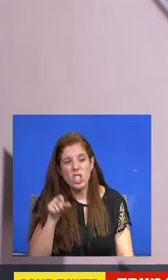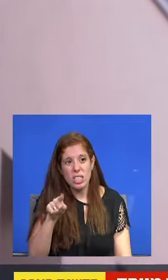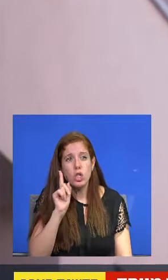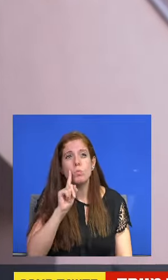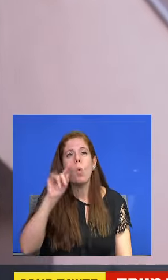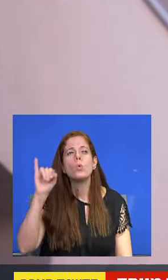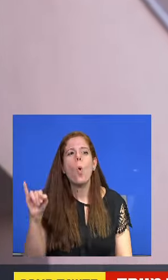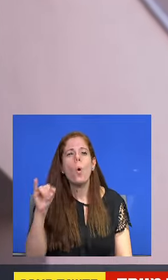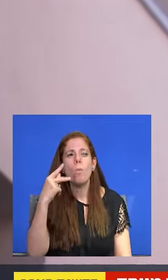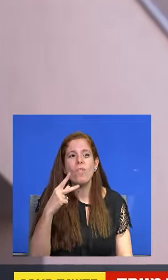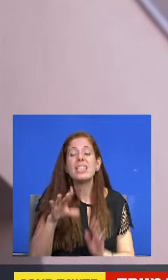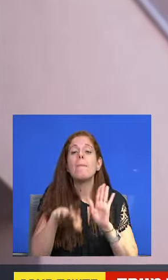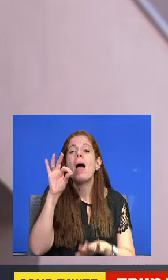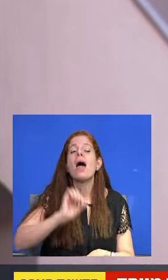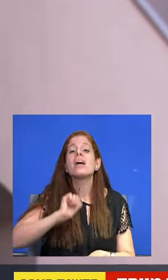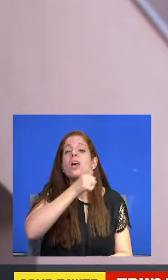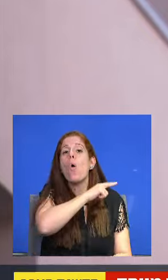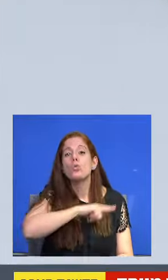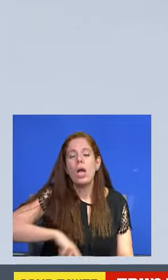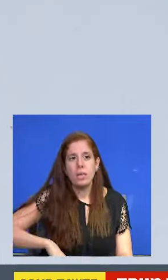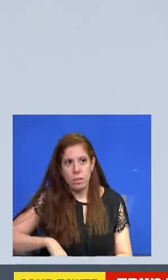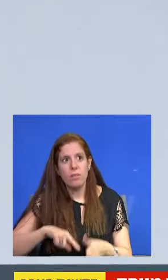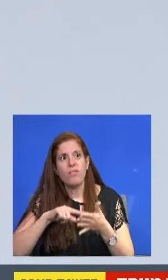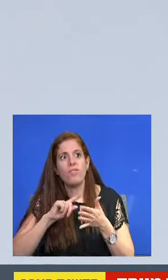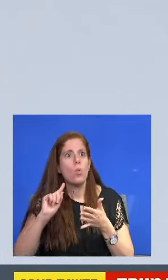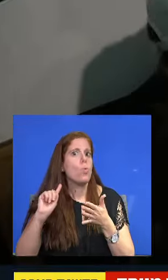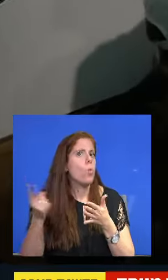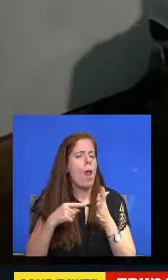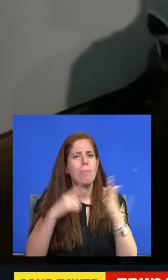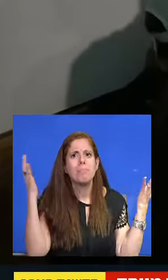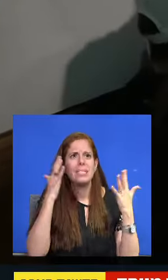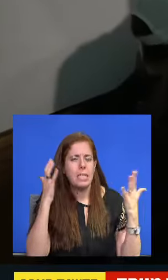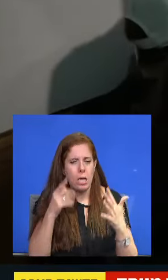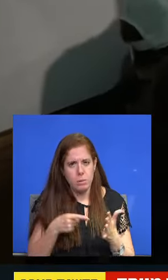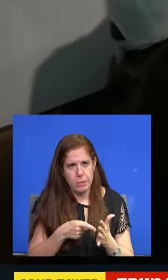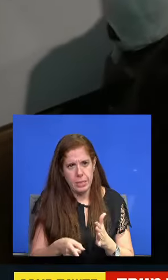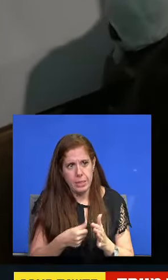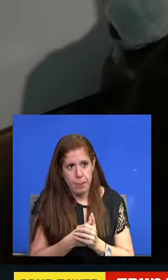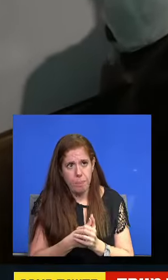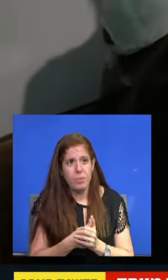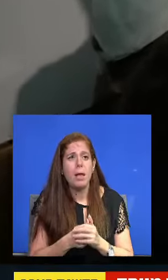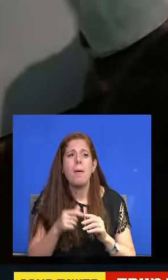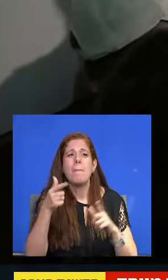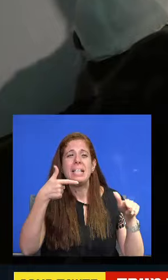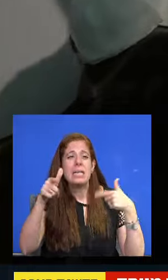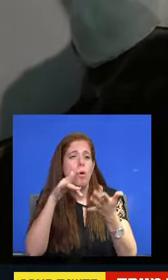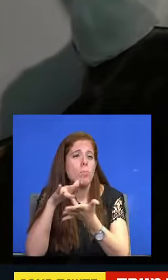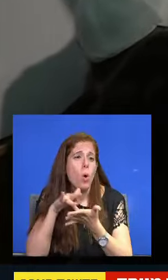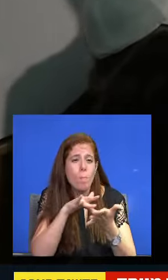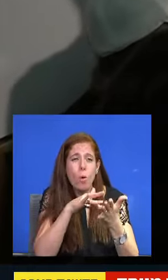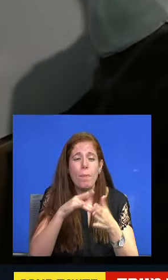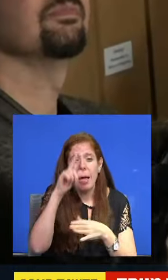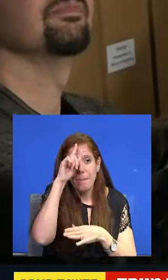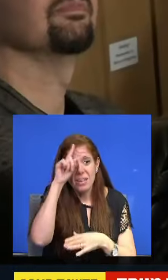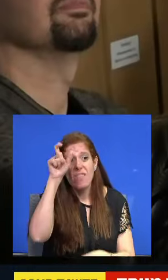פרופט, ייבחר כראש העיר, מכניסה כולם פה לסטרס אימים. מצלמות מכל תחנה בגרמניה, ים עיתונאים ואיש